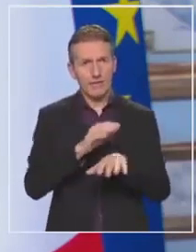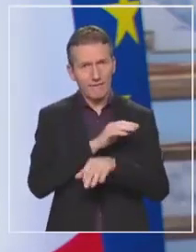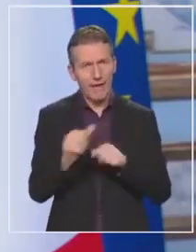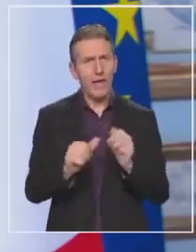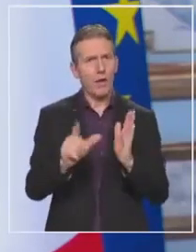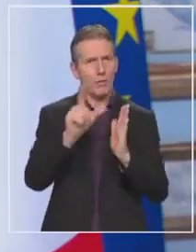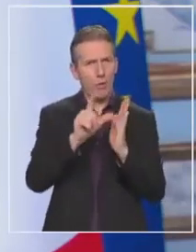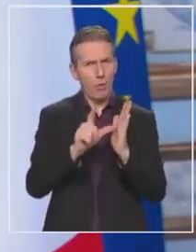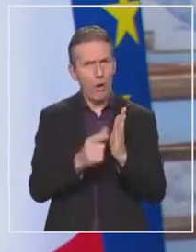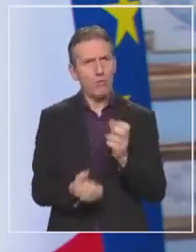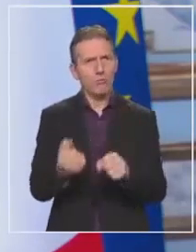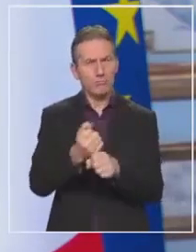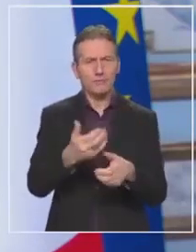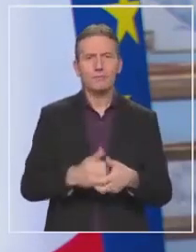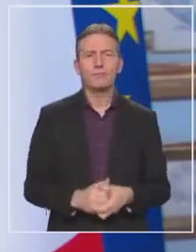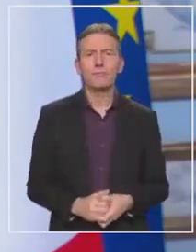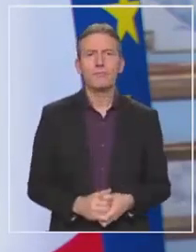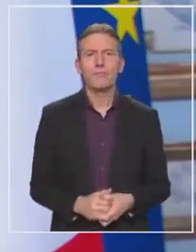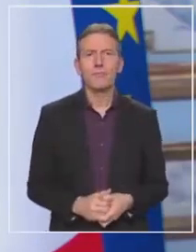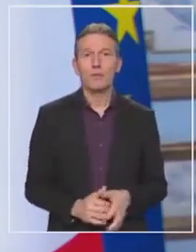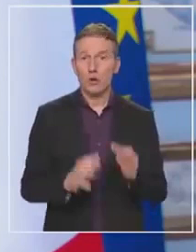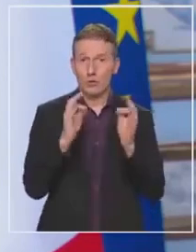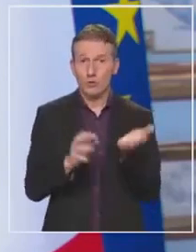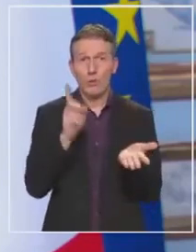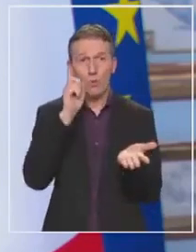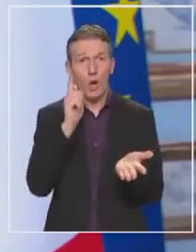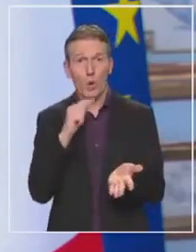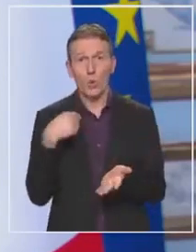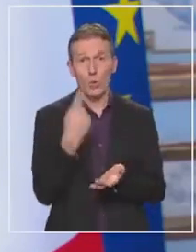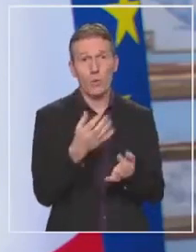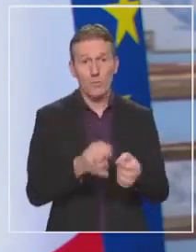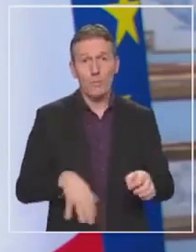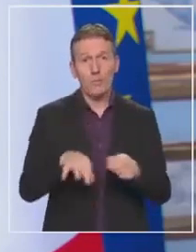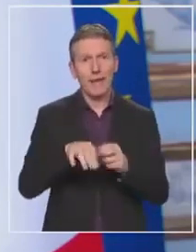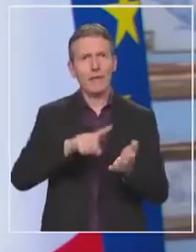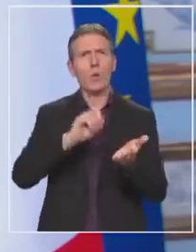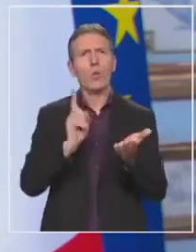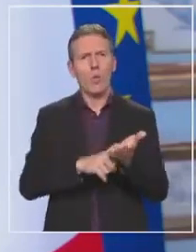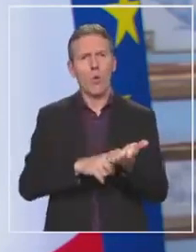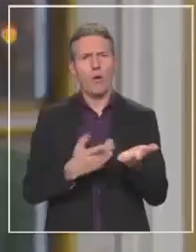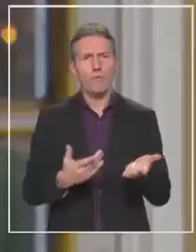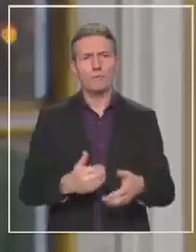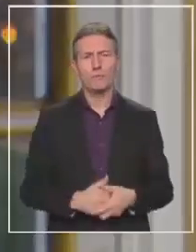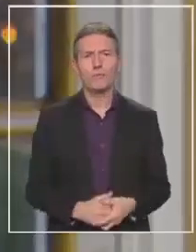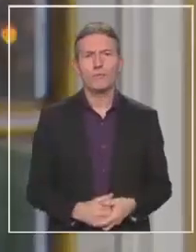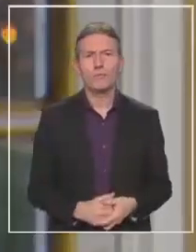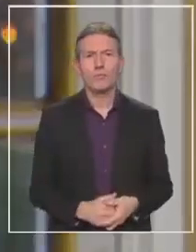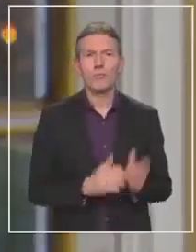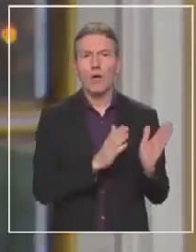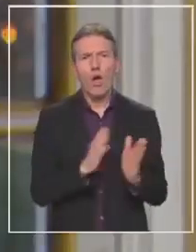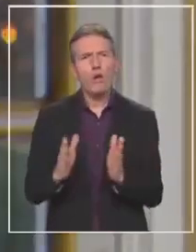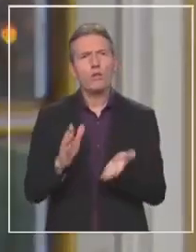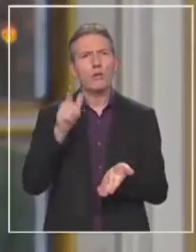loi précisément parce que nous sommes un état de droit l'ordre